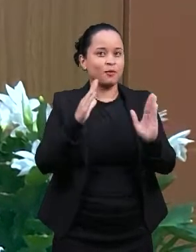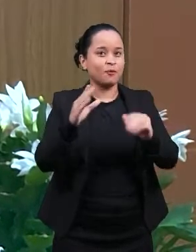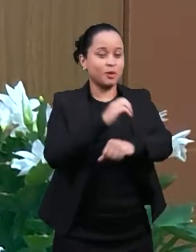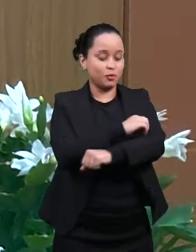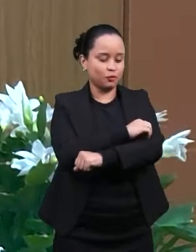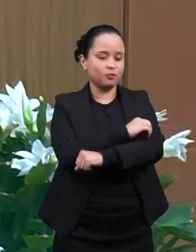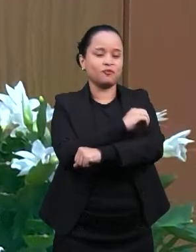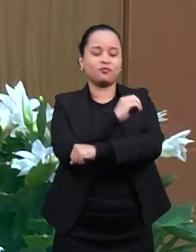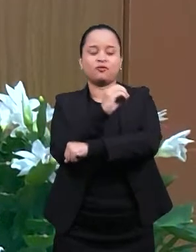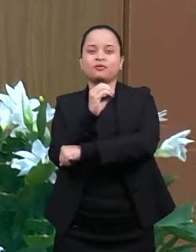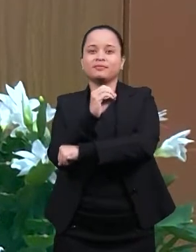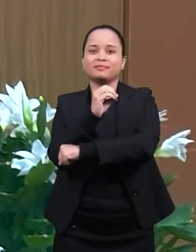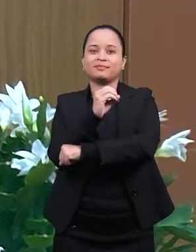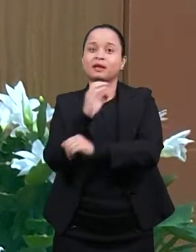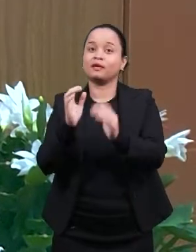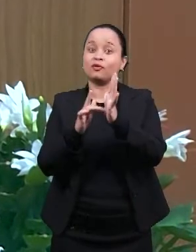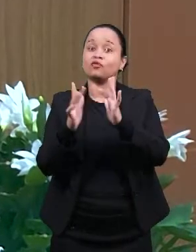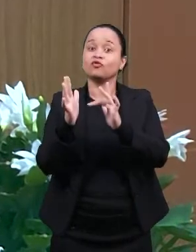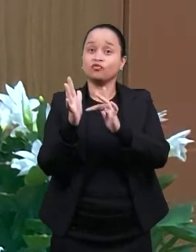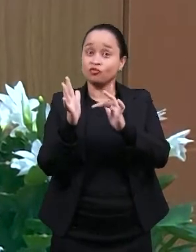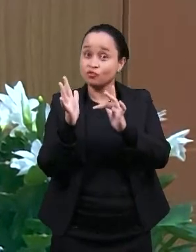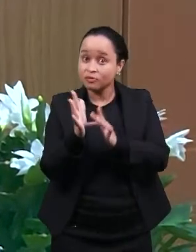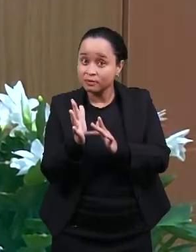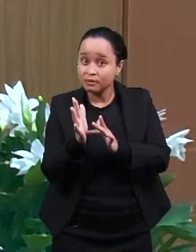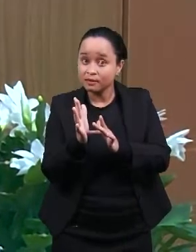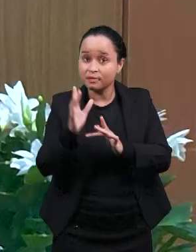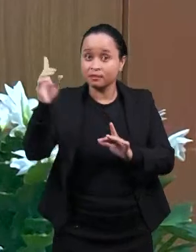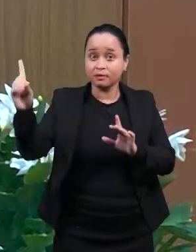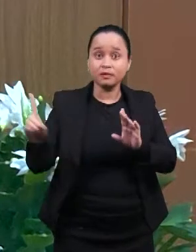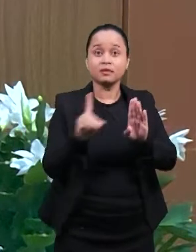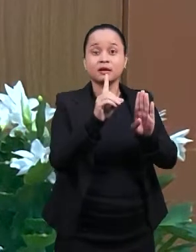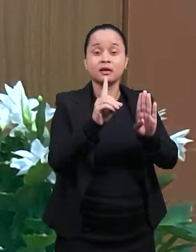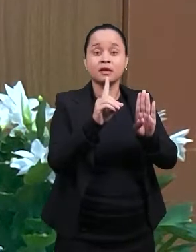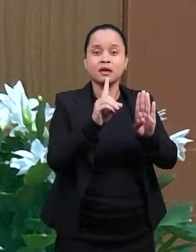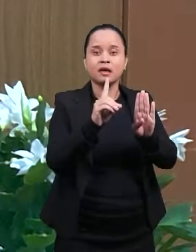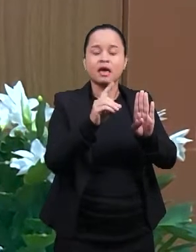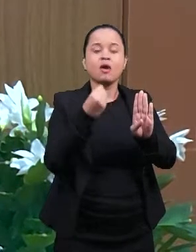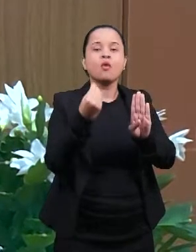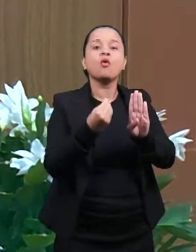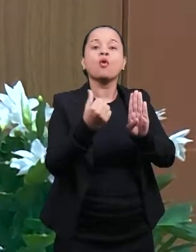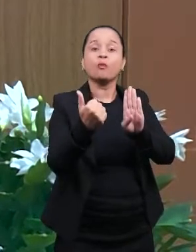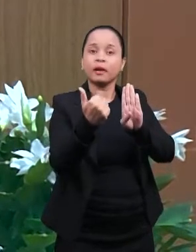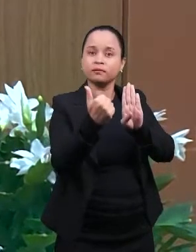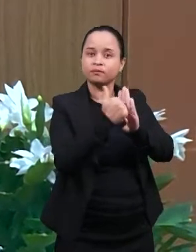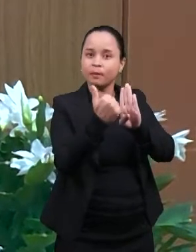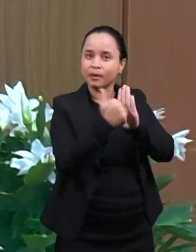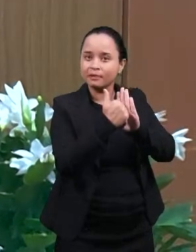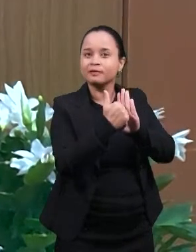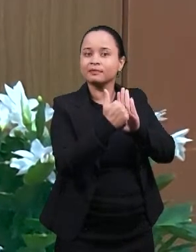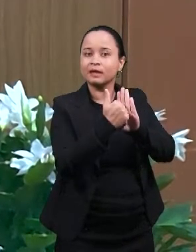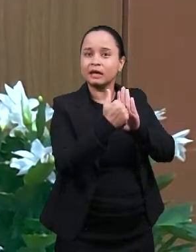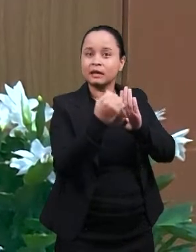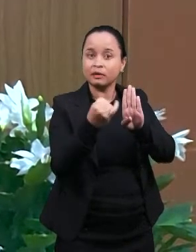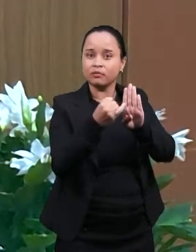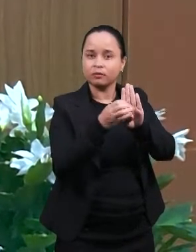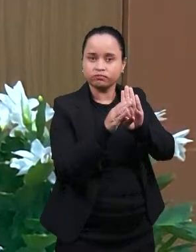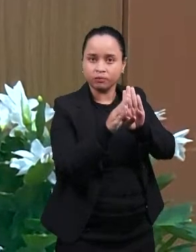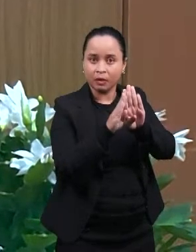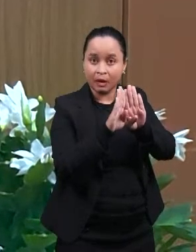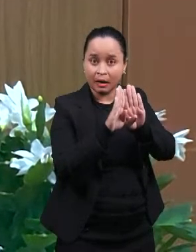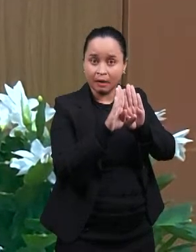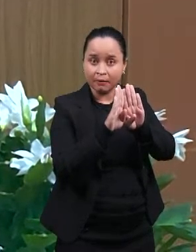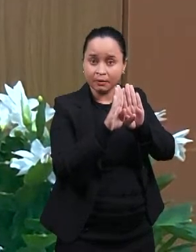придет. И он говорит, я все стою у дверей и стучу. Если кто услышит голос мой и